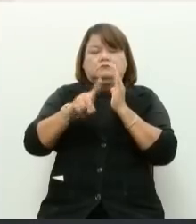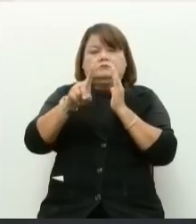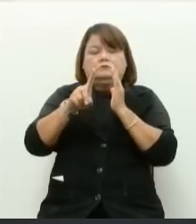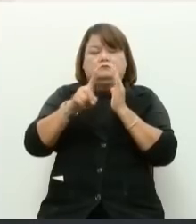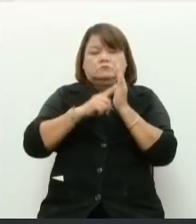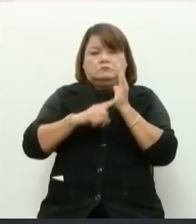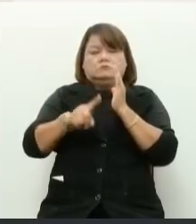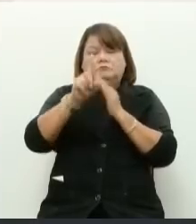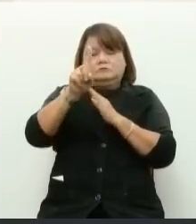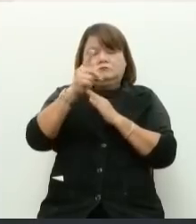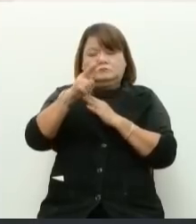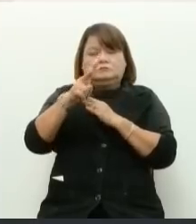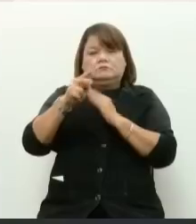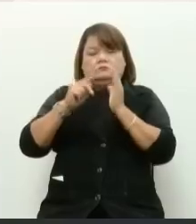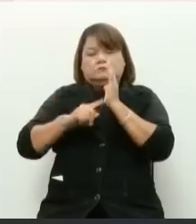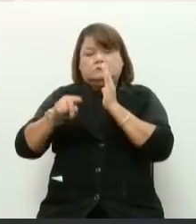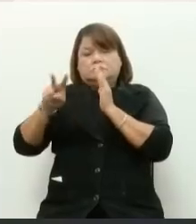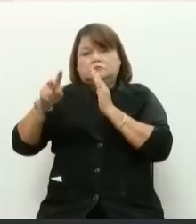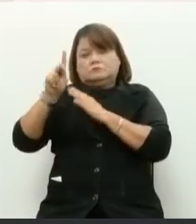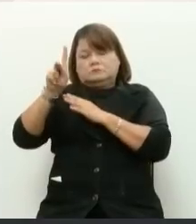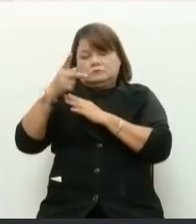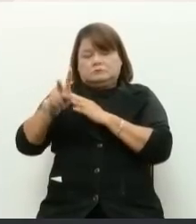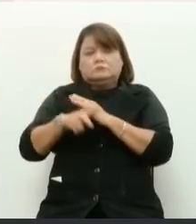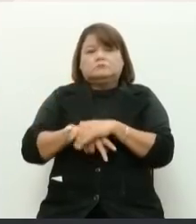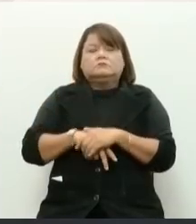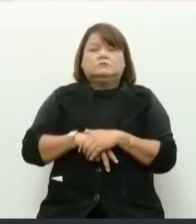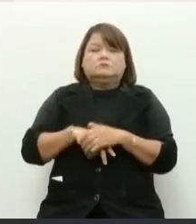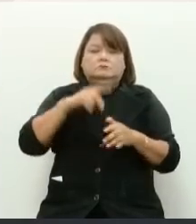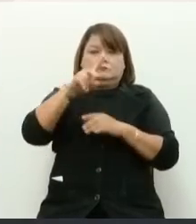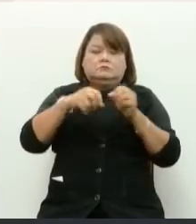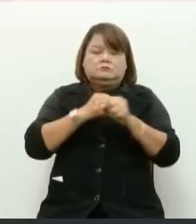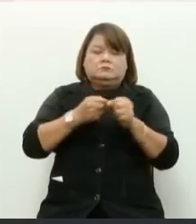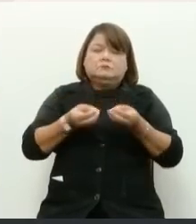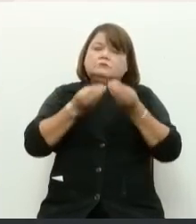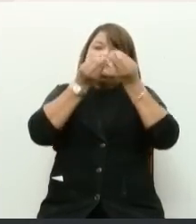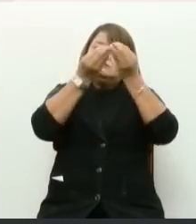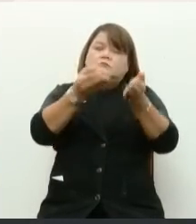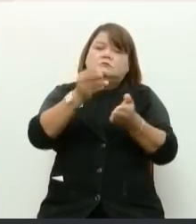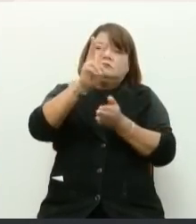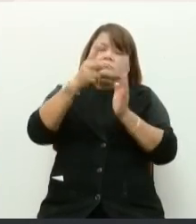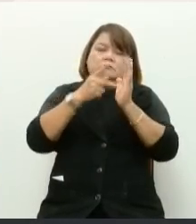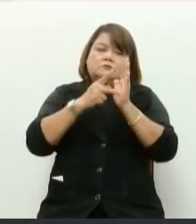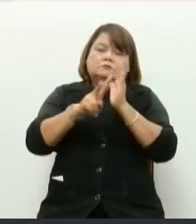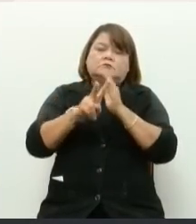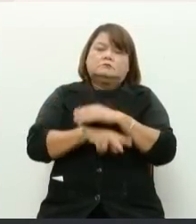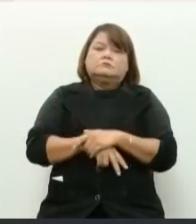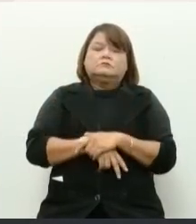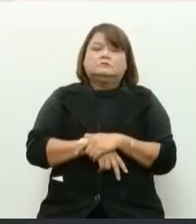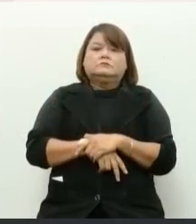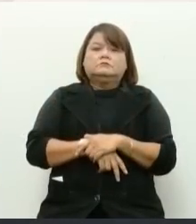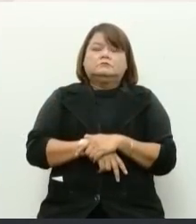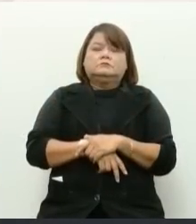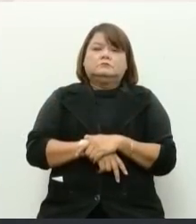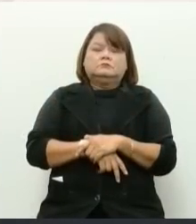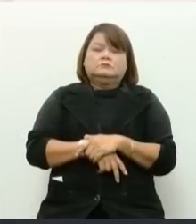ไม่ได้ภาคเรียนที่1ก็เรียนที่2ก็อาจจะมีคำถามยอดฮิตบอกว่าช่วยรักษาสิทธิ์คุณครูหน่อยได้ไหมตกภ